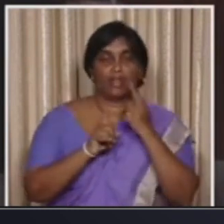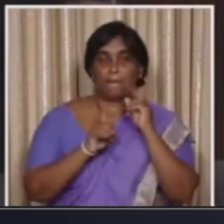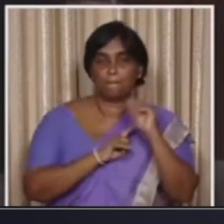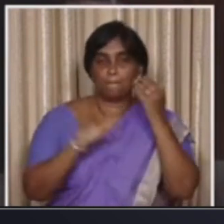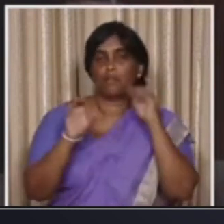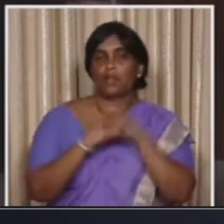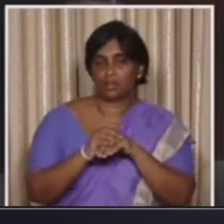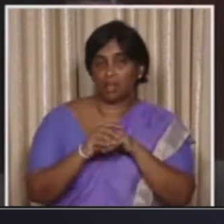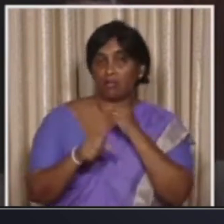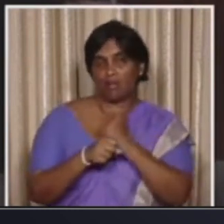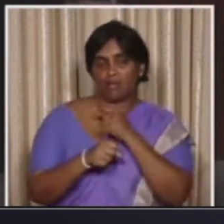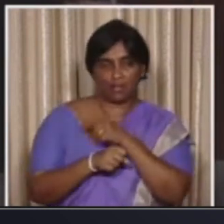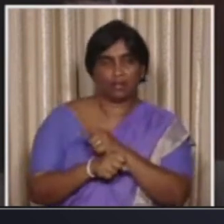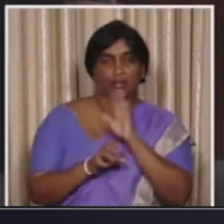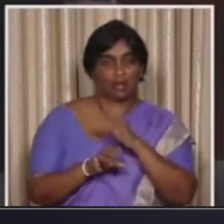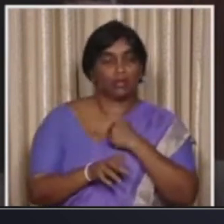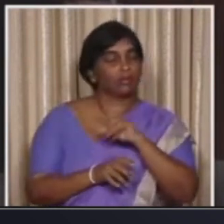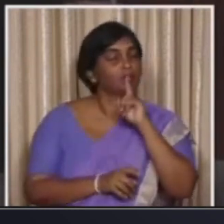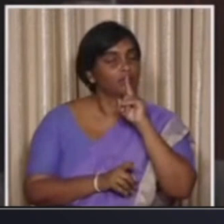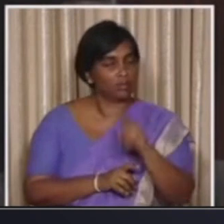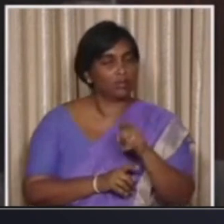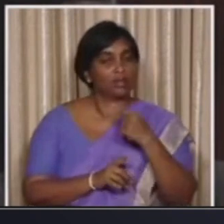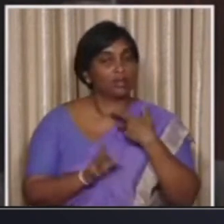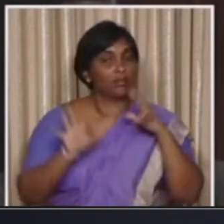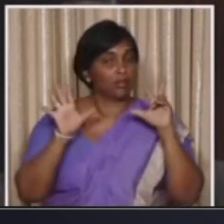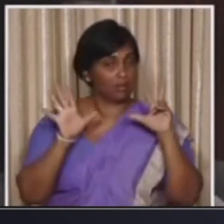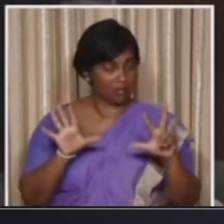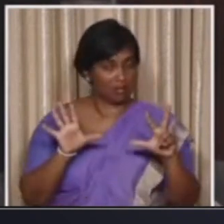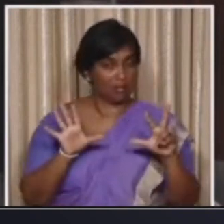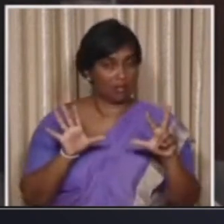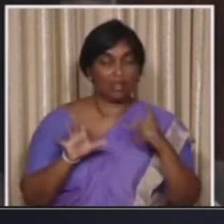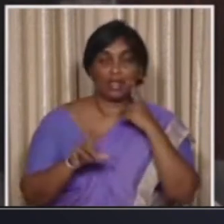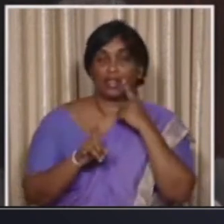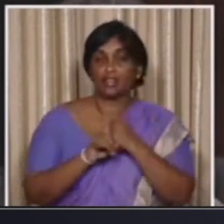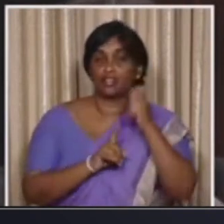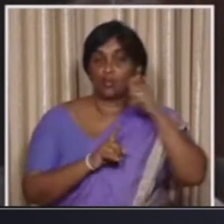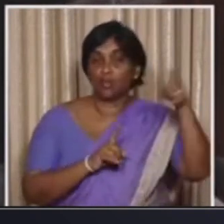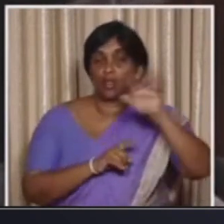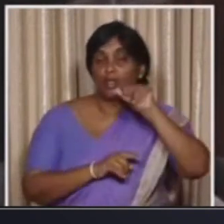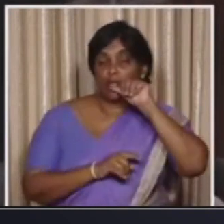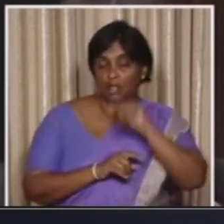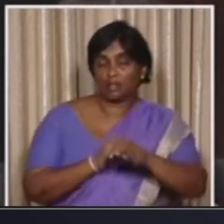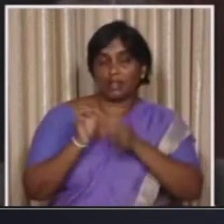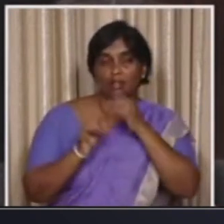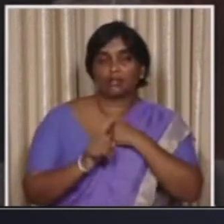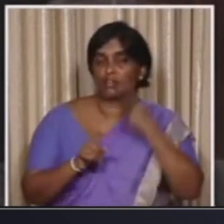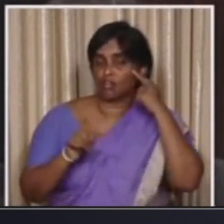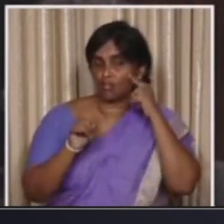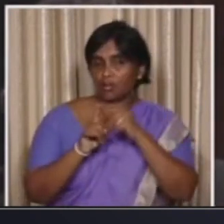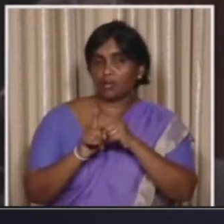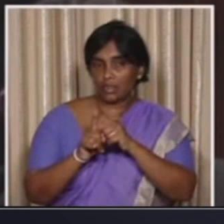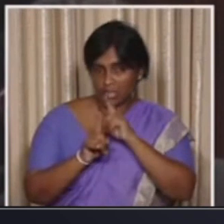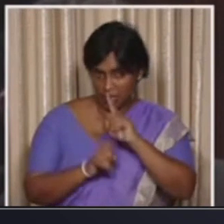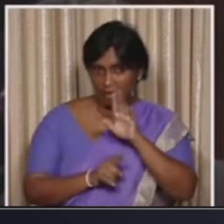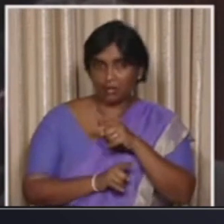ඒ ආණ්ඩුව පැත්තෙන්. හැබැයි මම කියනවා අපි 8 දෙනා මහනුවර මිනිසුන්ගේ ඇත්ත කතාවට කතා කරලා තියෙනවද කියලා මම අහනවා